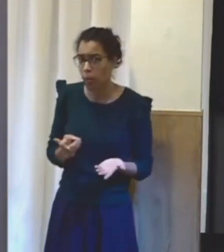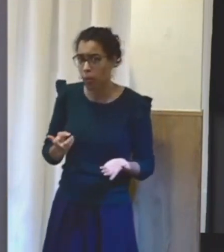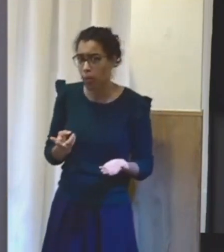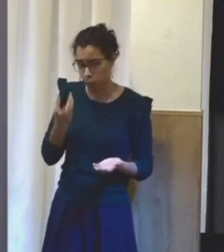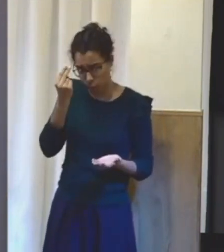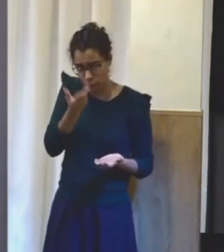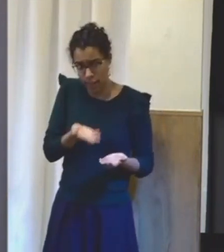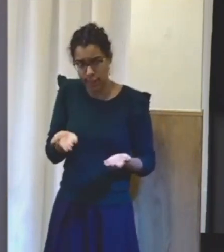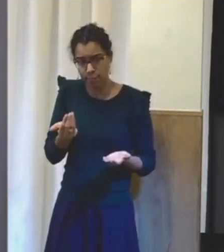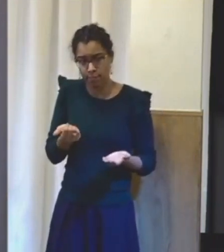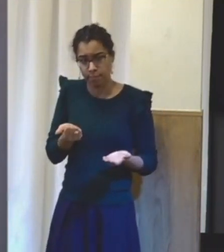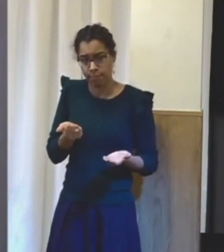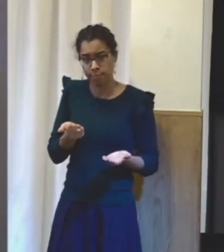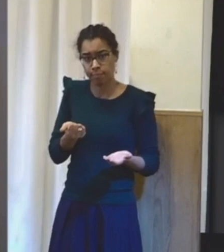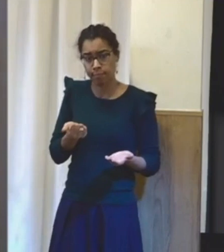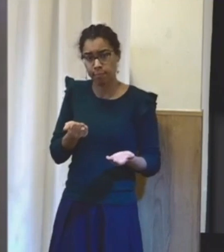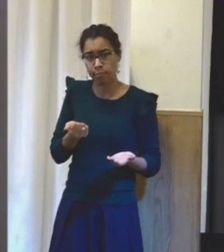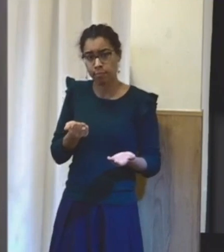saisissez?